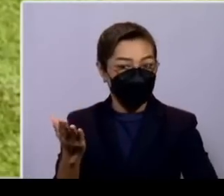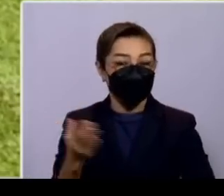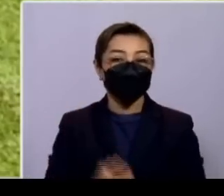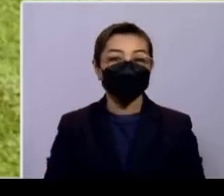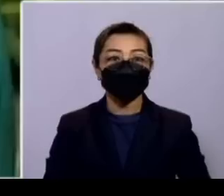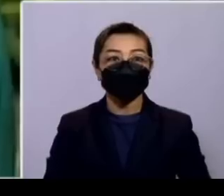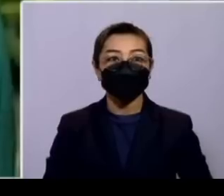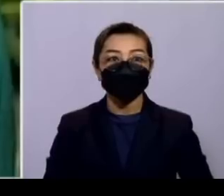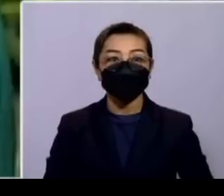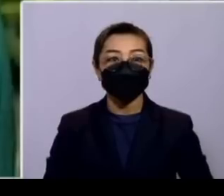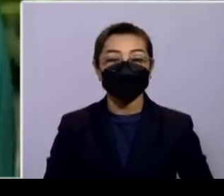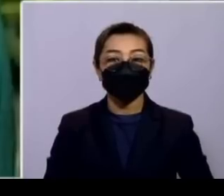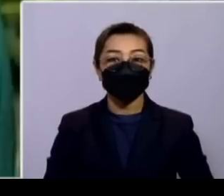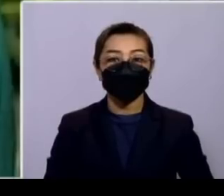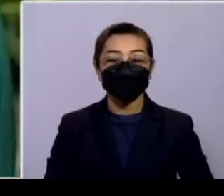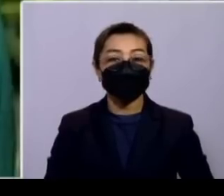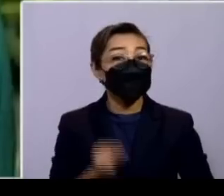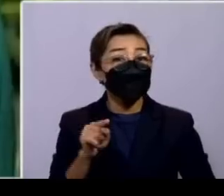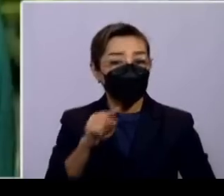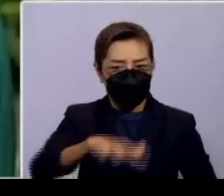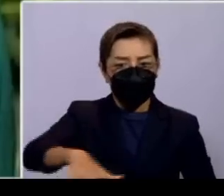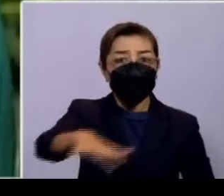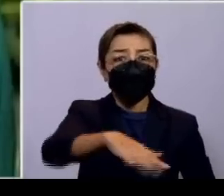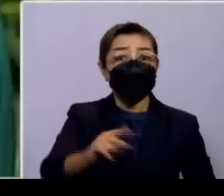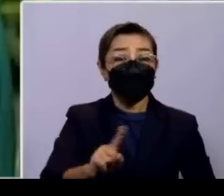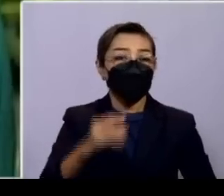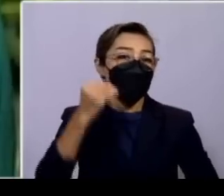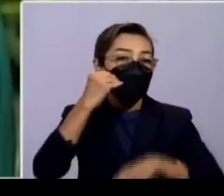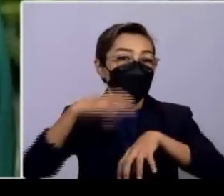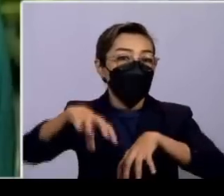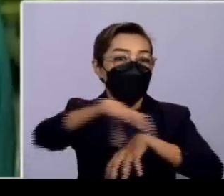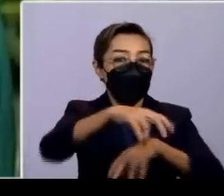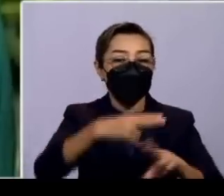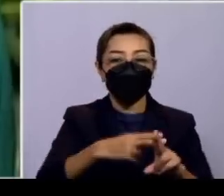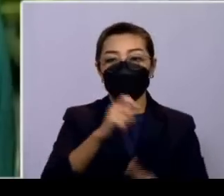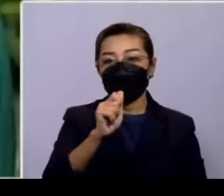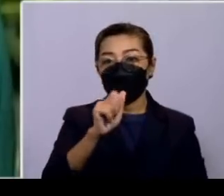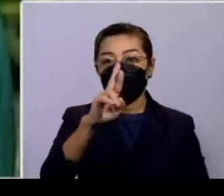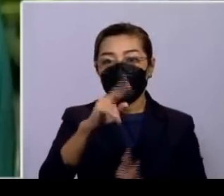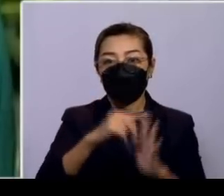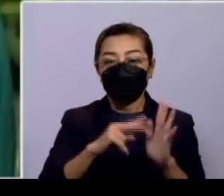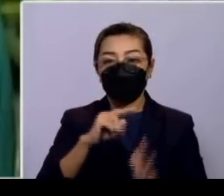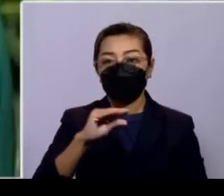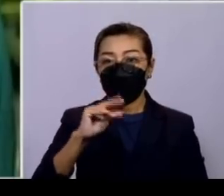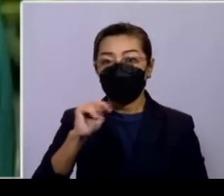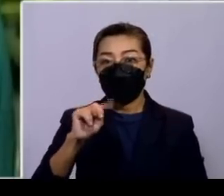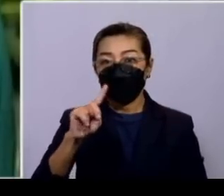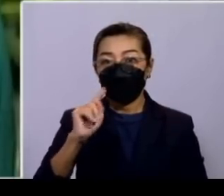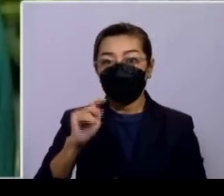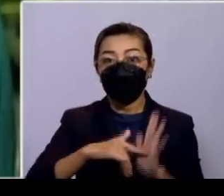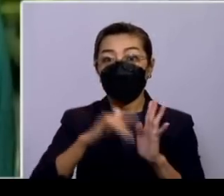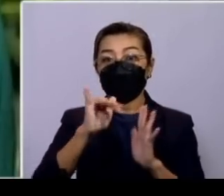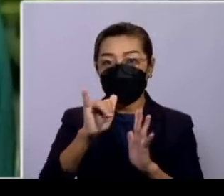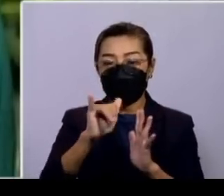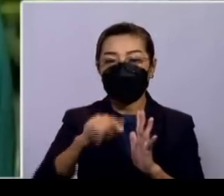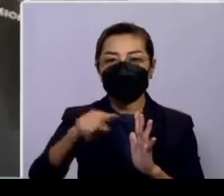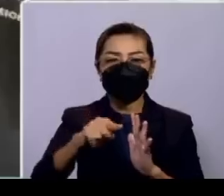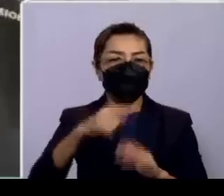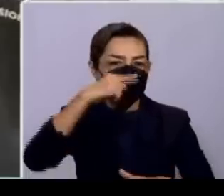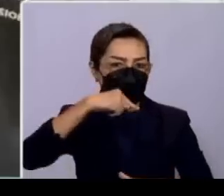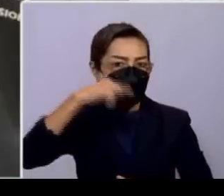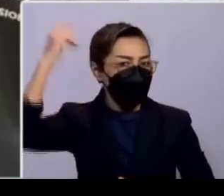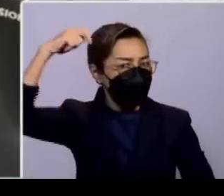นะฮะอยู่ตรงนี้เป็นพื้นที่บ้านอรุโณทัยชายแดนไทยเมียนมาในอำเภอเชียงดาวจังหวัดเชียงใหม่